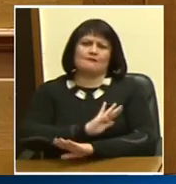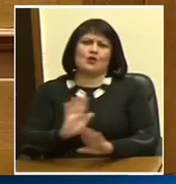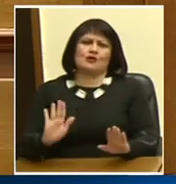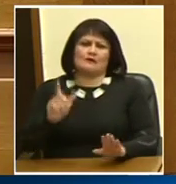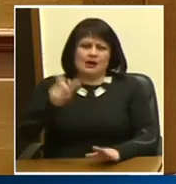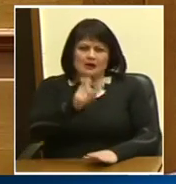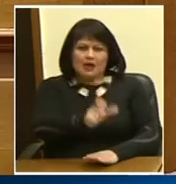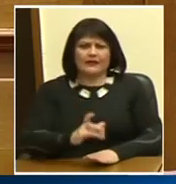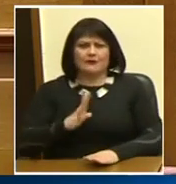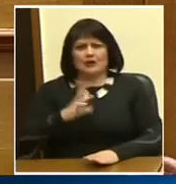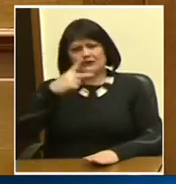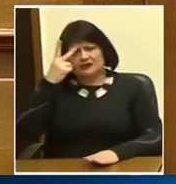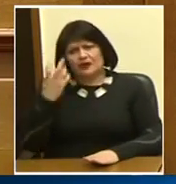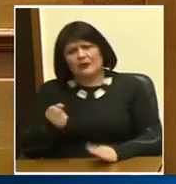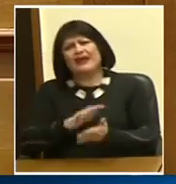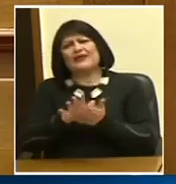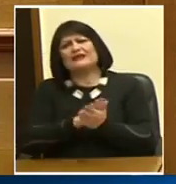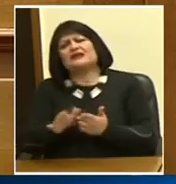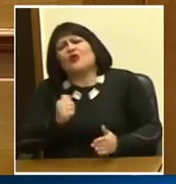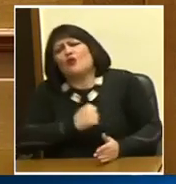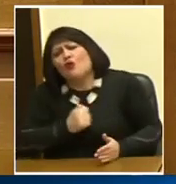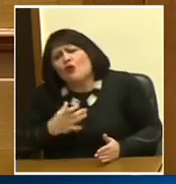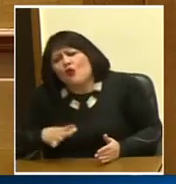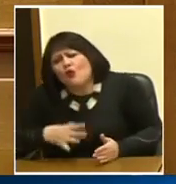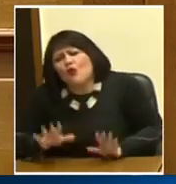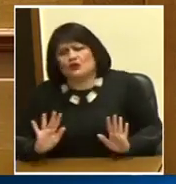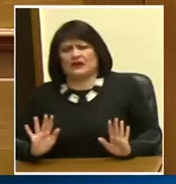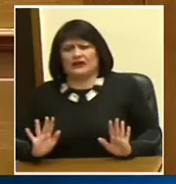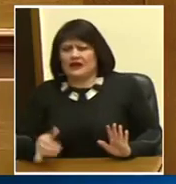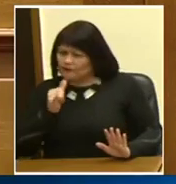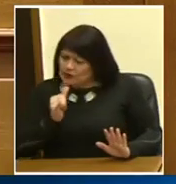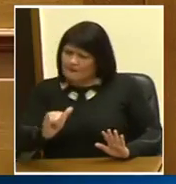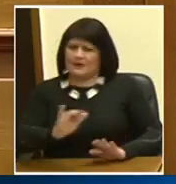πολίτη. Και αυτή η ρητή κατοχύρωση